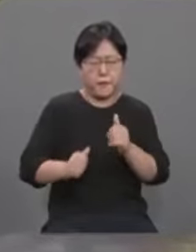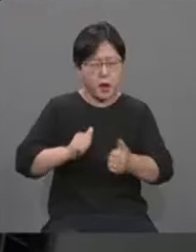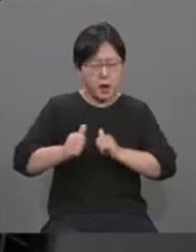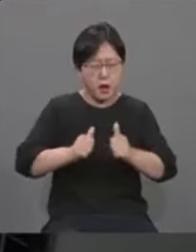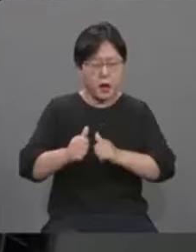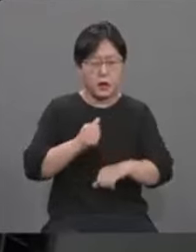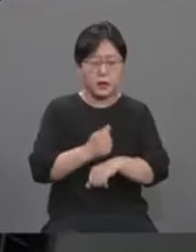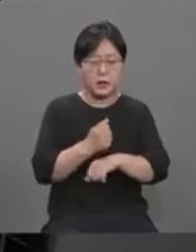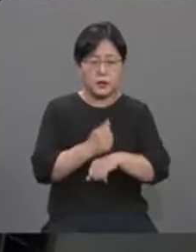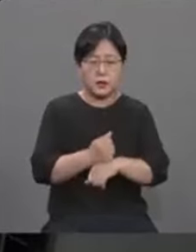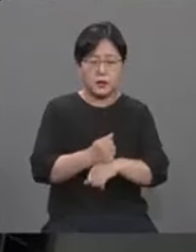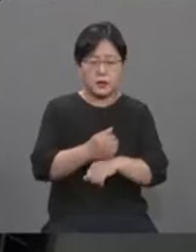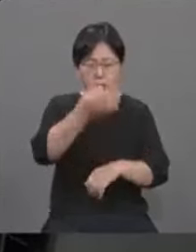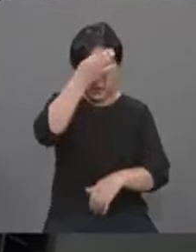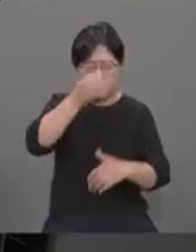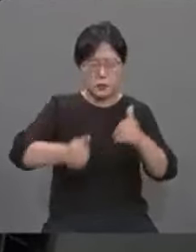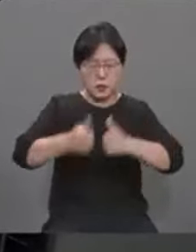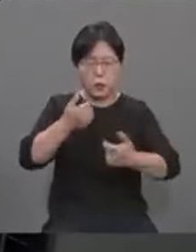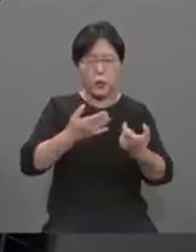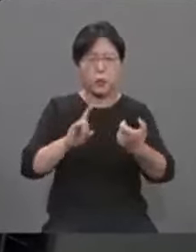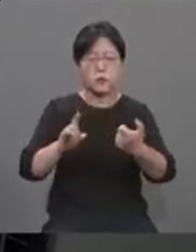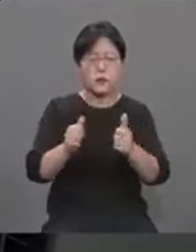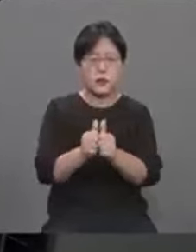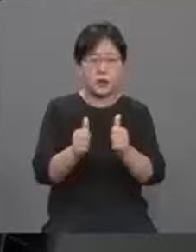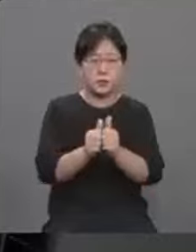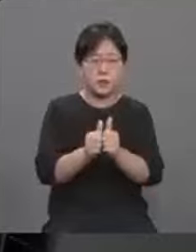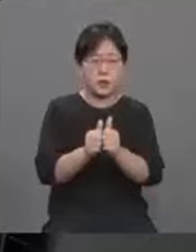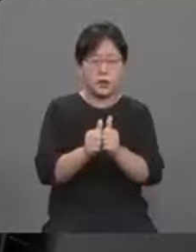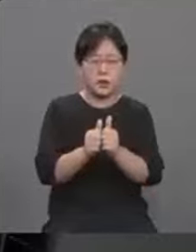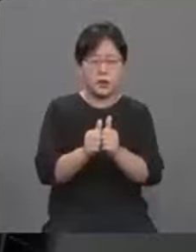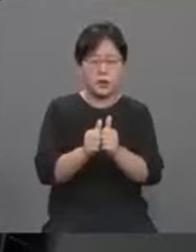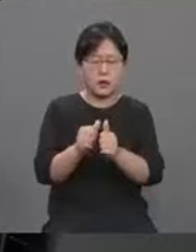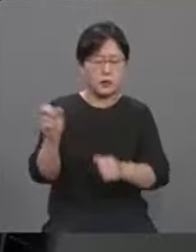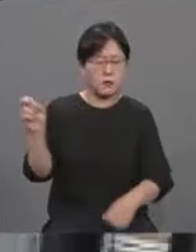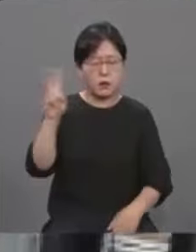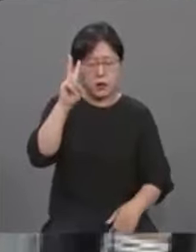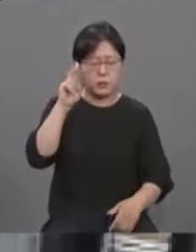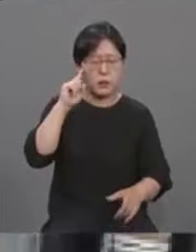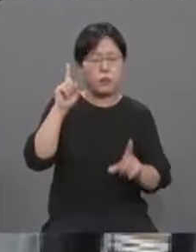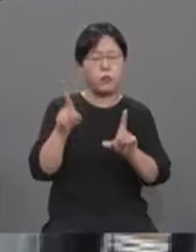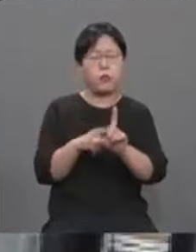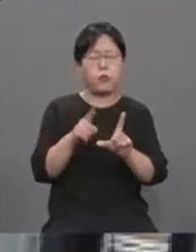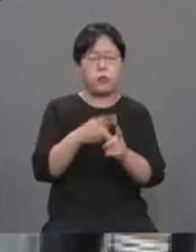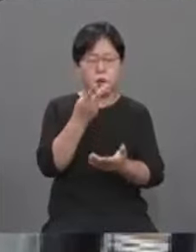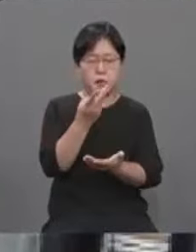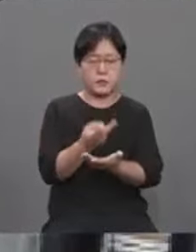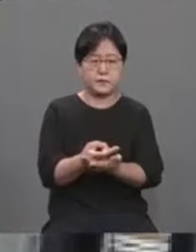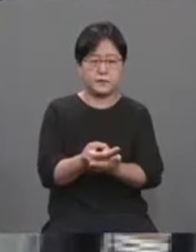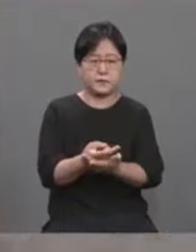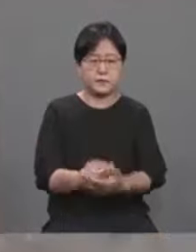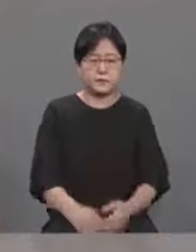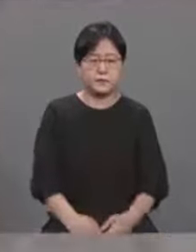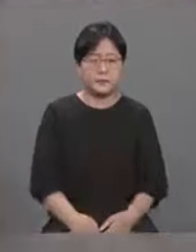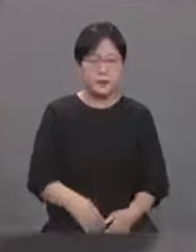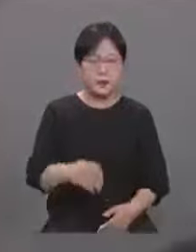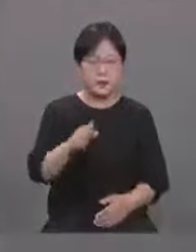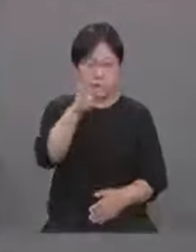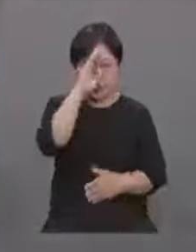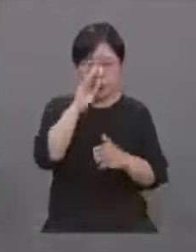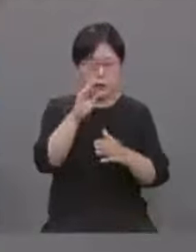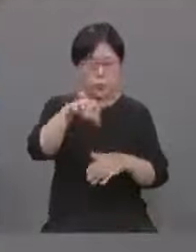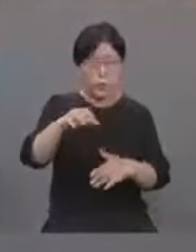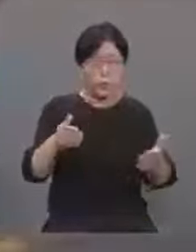달려나갑니다. 기능시험을 보던 50대 남성 운전자가 갑자기 의식을 잃고 쓰러진 겁니다. 현장 도착했을